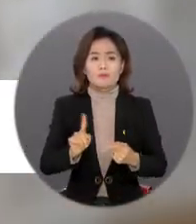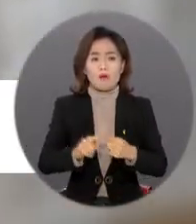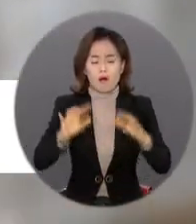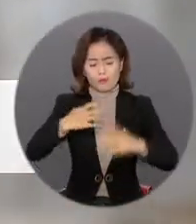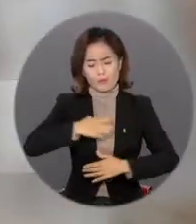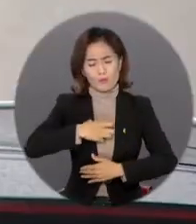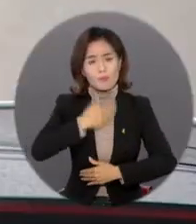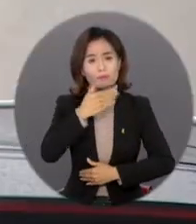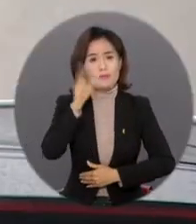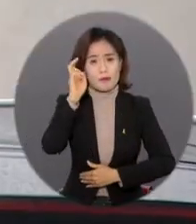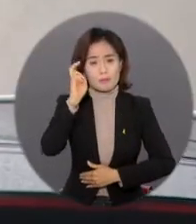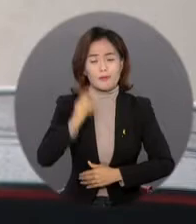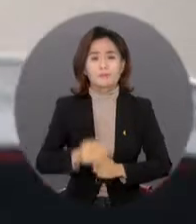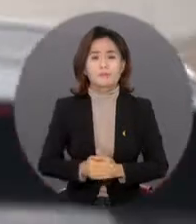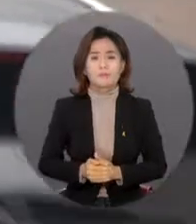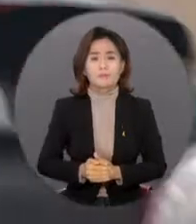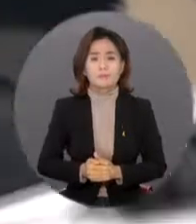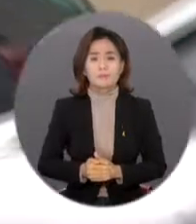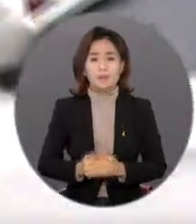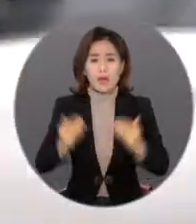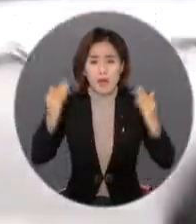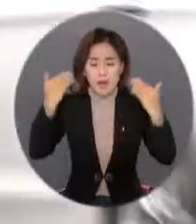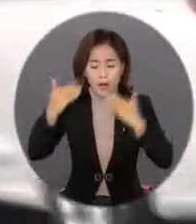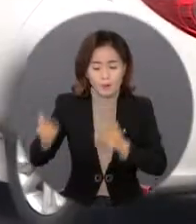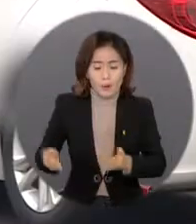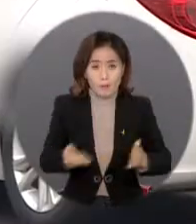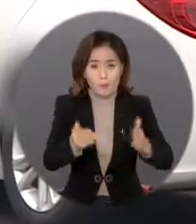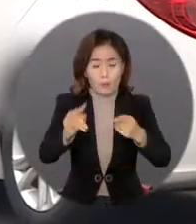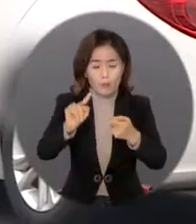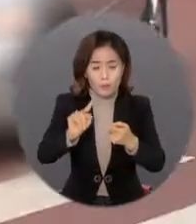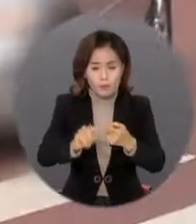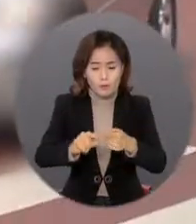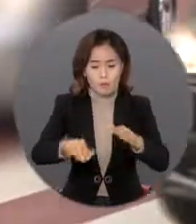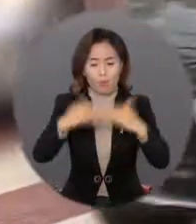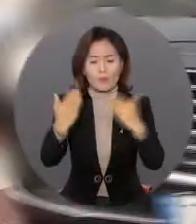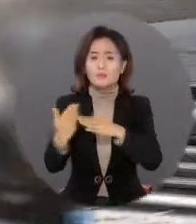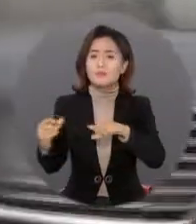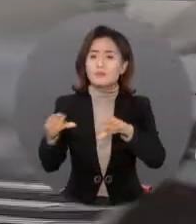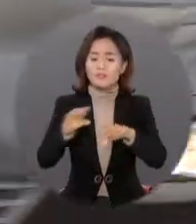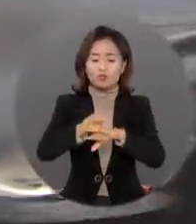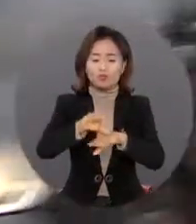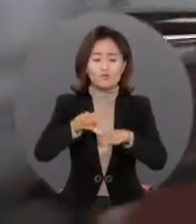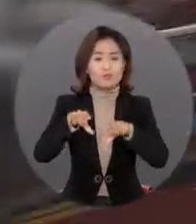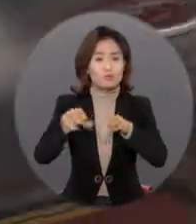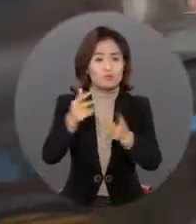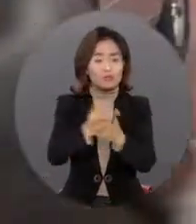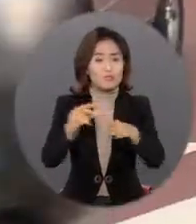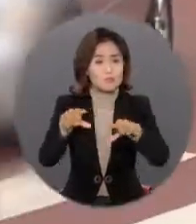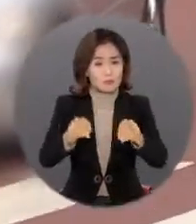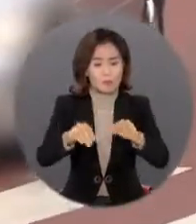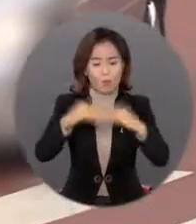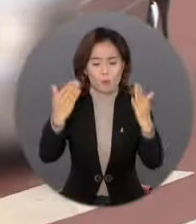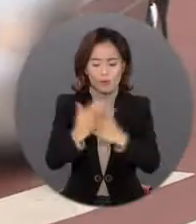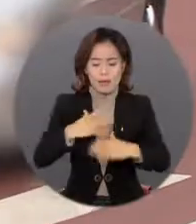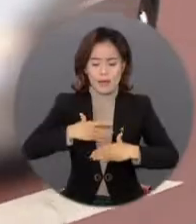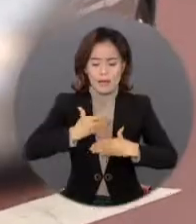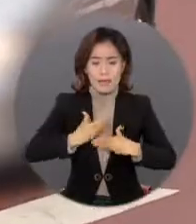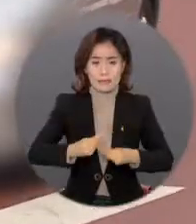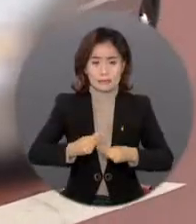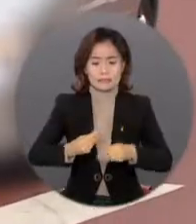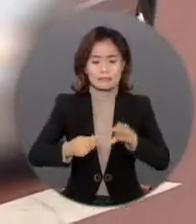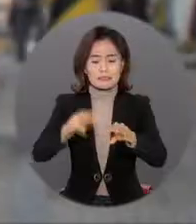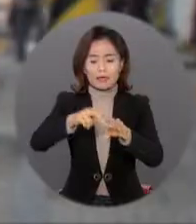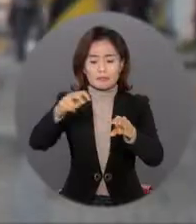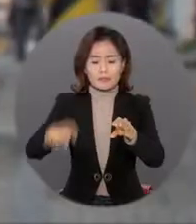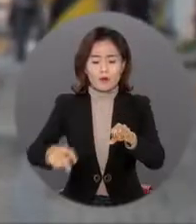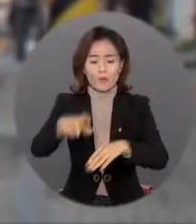있고 그렇잖아요. 보니까. 스쿨존 내 주정차가 전면 금지되면서 전국 각 지자체들은 안심 승하차 구역을 지정하고